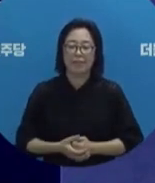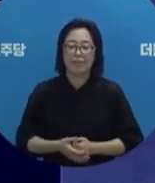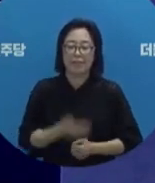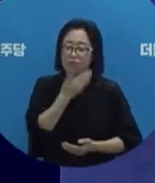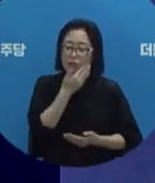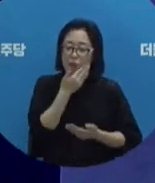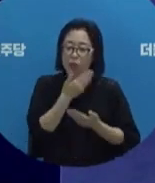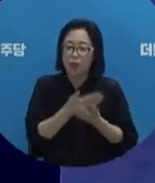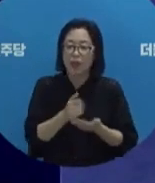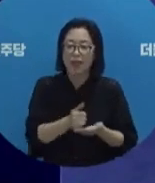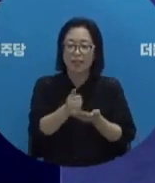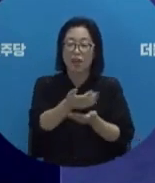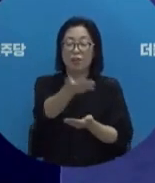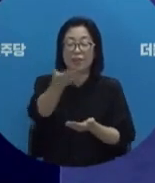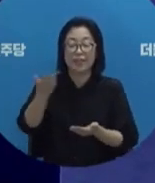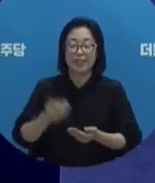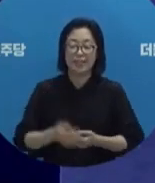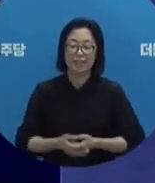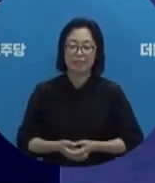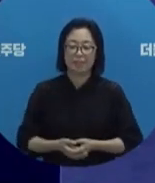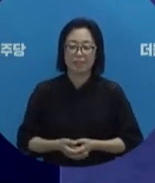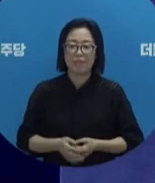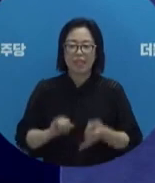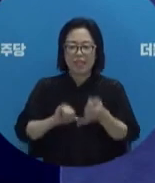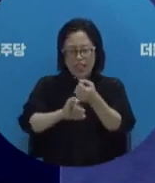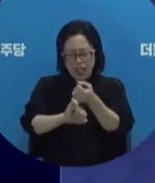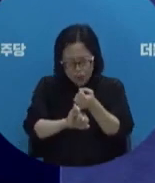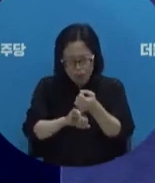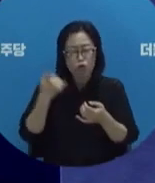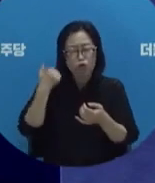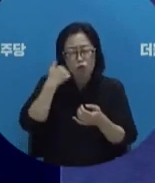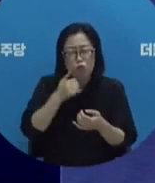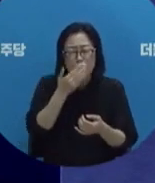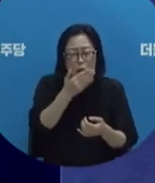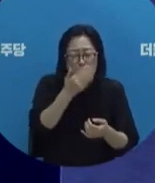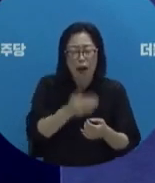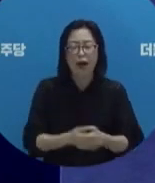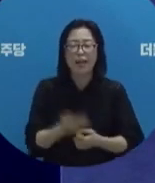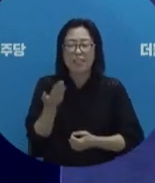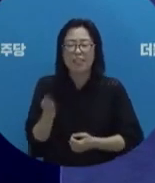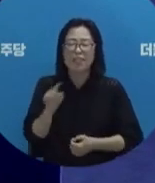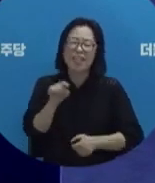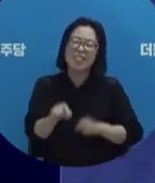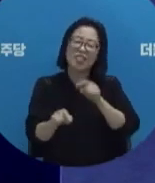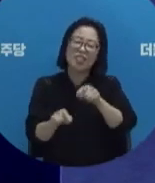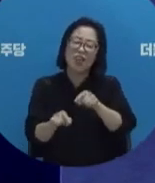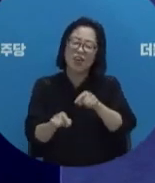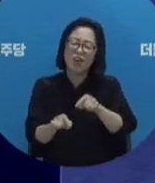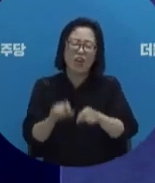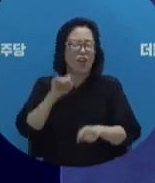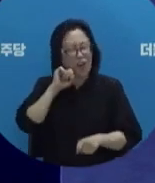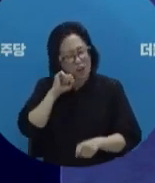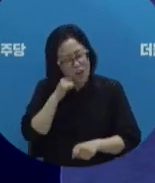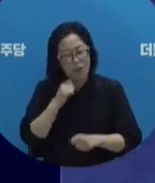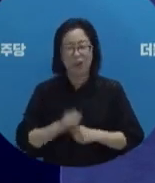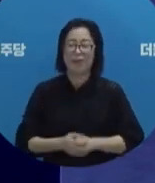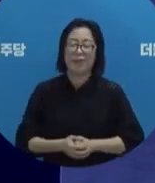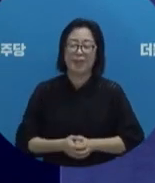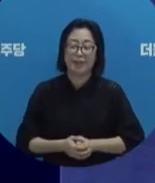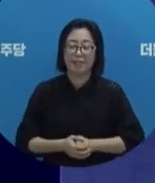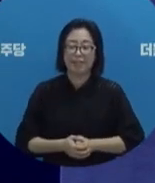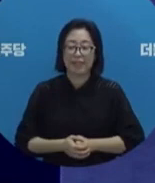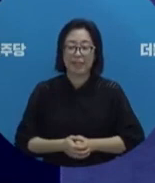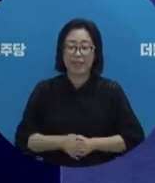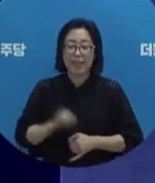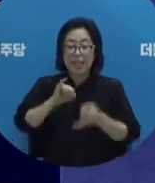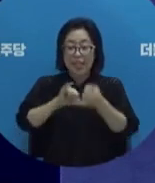존경하는 중앙위원 여러분 약속은 누구나 할 수 있습니다 그러나 실체는 아무나 할 수 없습니다